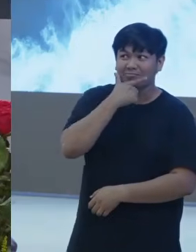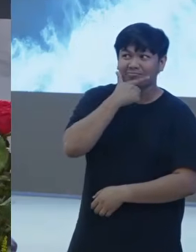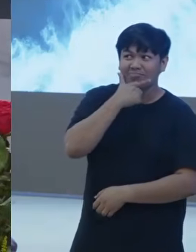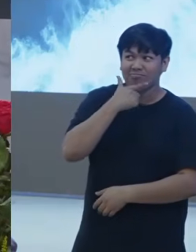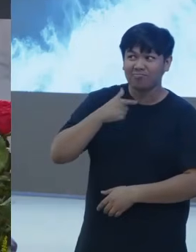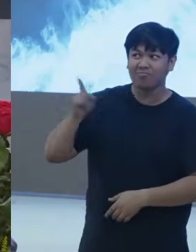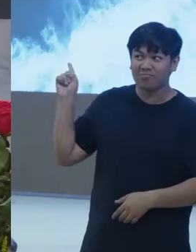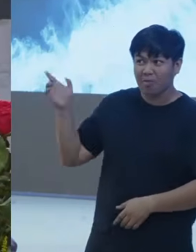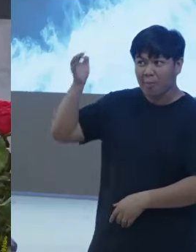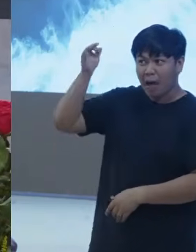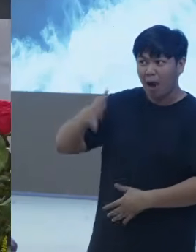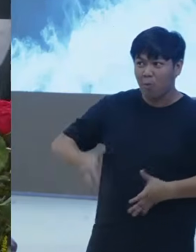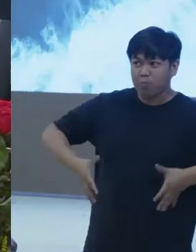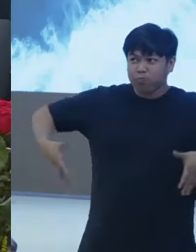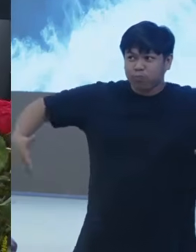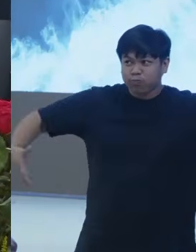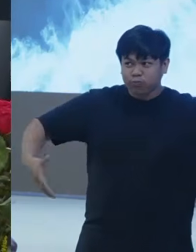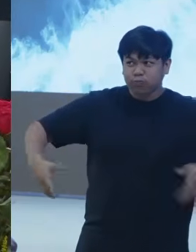No?